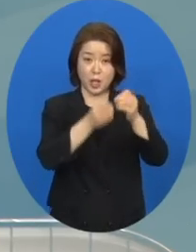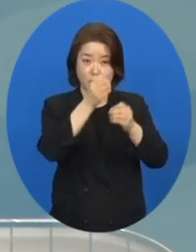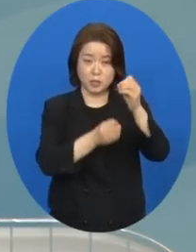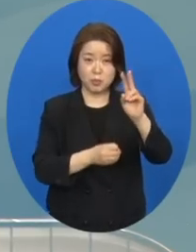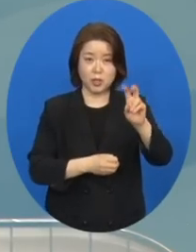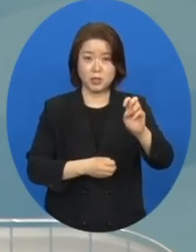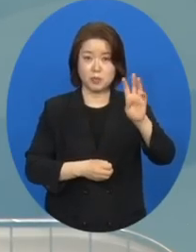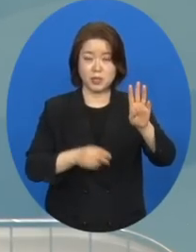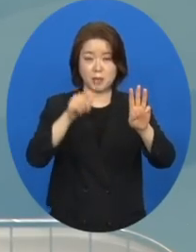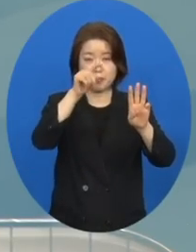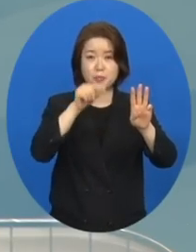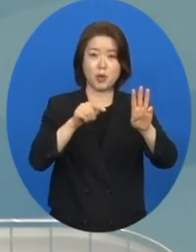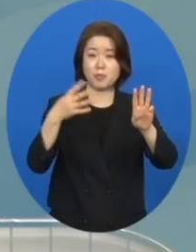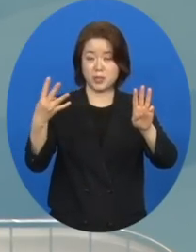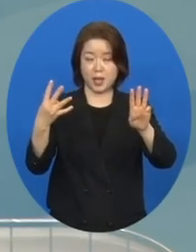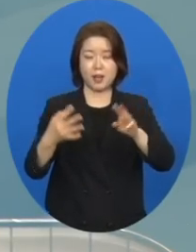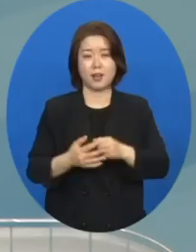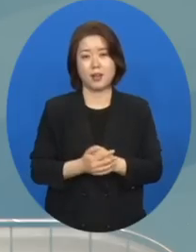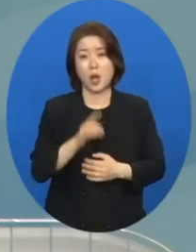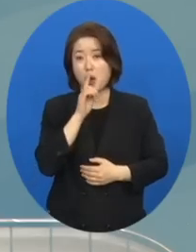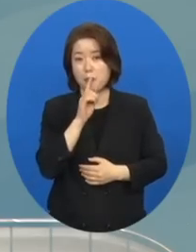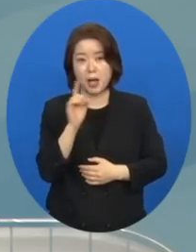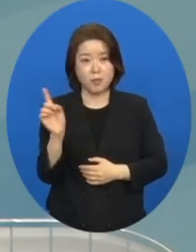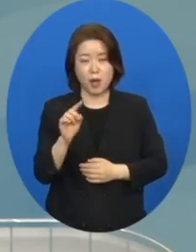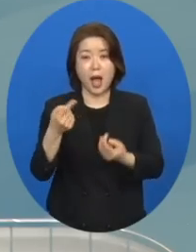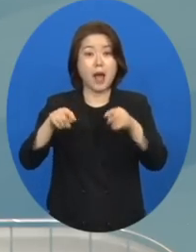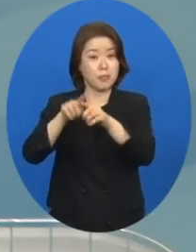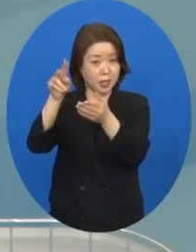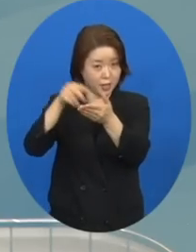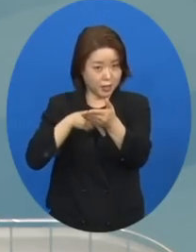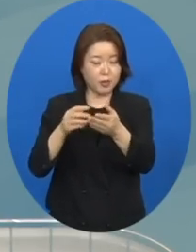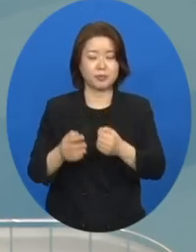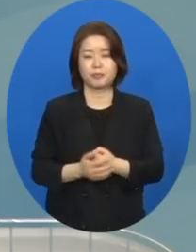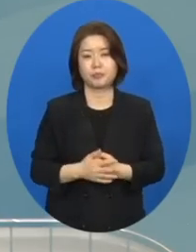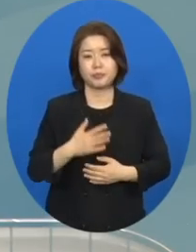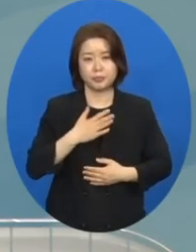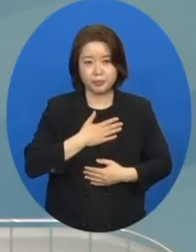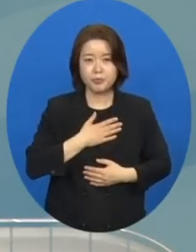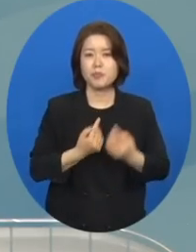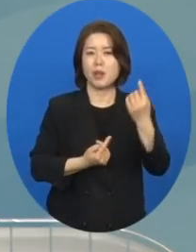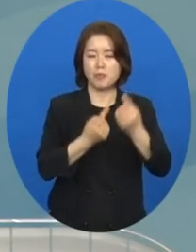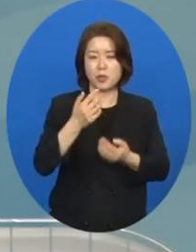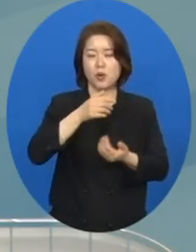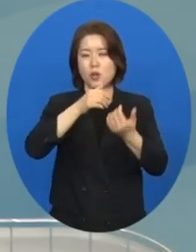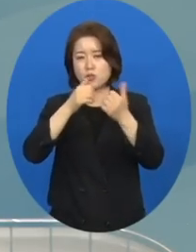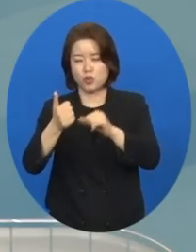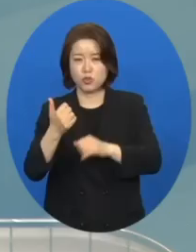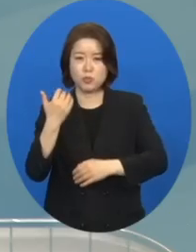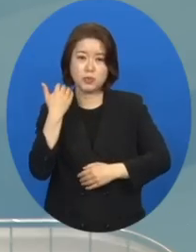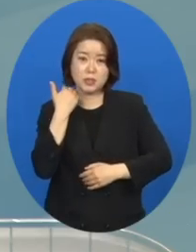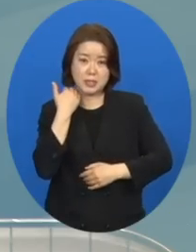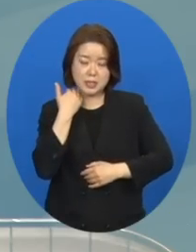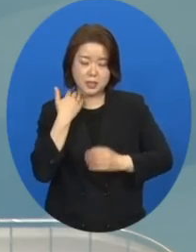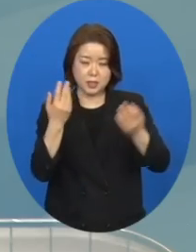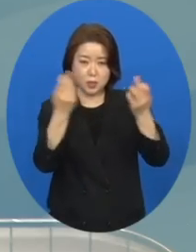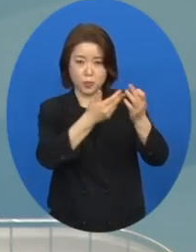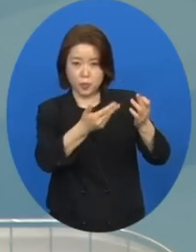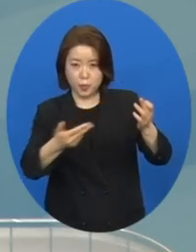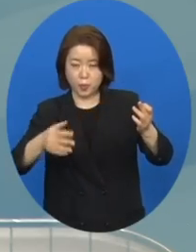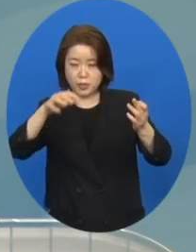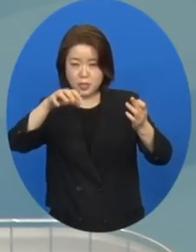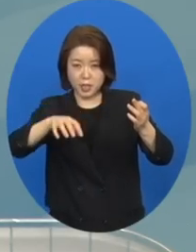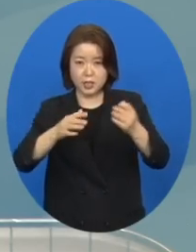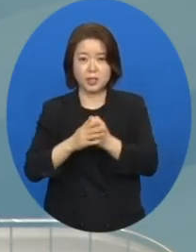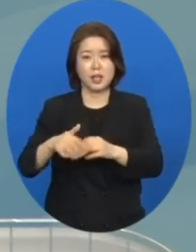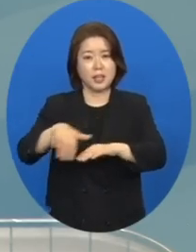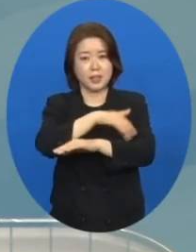4절 말씀에 이렇게 되어 있으며 함께 읽어보겠습니다 시자 내가 비록 죽음의 그늘 골짜기로 다닐지라도